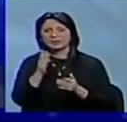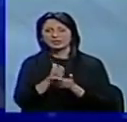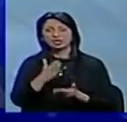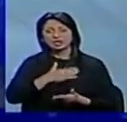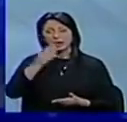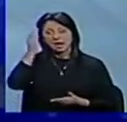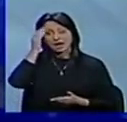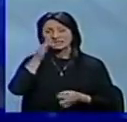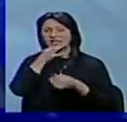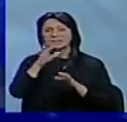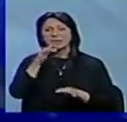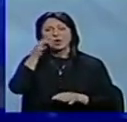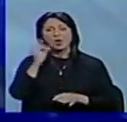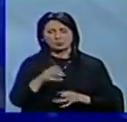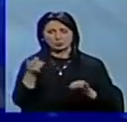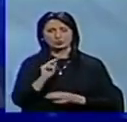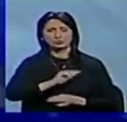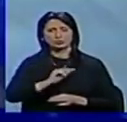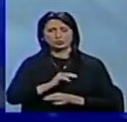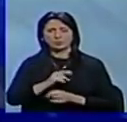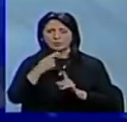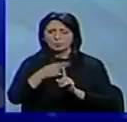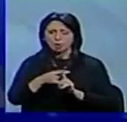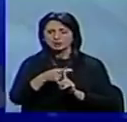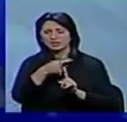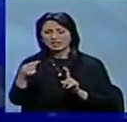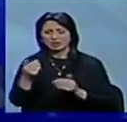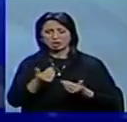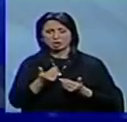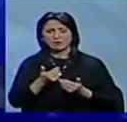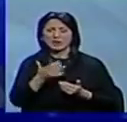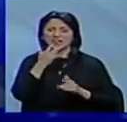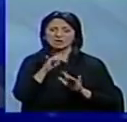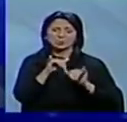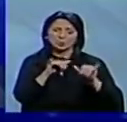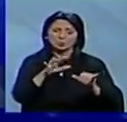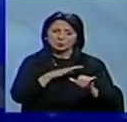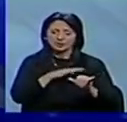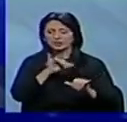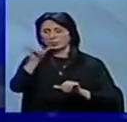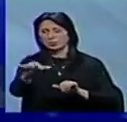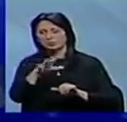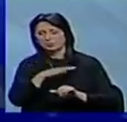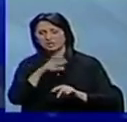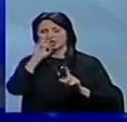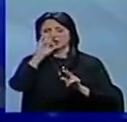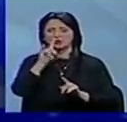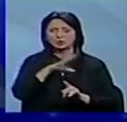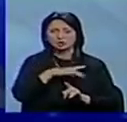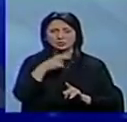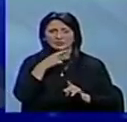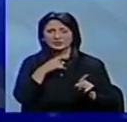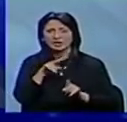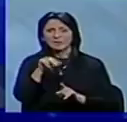არის. ჩემი აზრით ნებისმიერი გამოცდილება, რომელიც მე მივიღე, როგორც პოზიტიური, ისე ნეგატიური, მათ შორის ნაციონალურ მოძრაობაში ყოფნის პერიოდი იქნება ეს თუ იგივე შეცდომა, რომელიც თქვენ